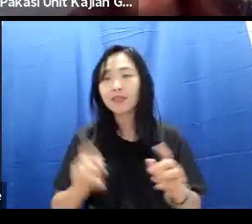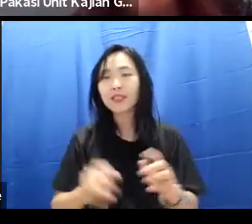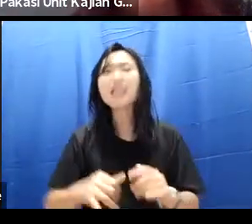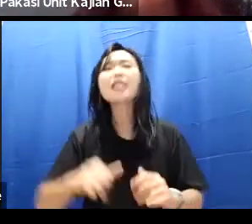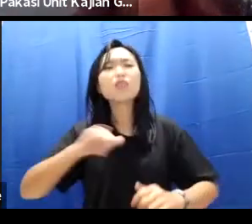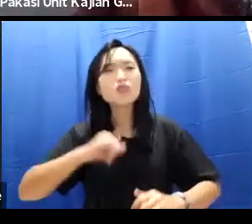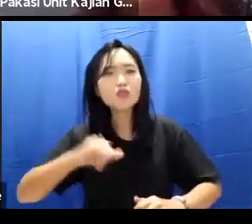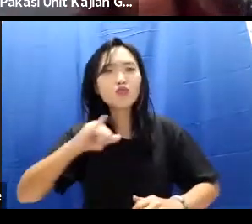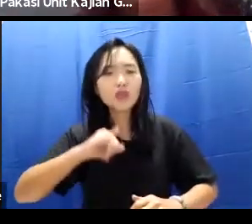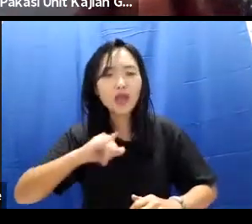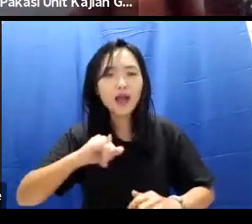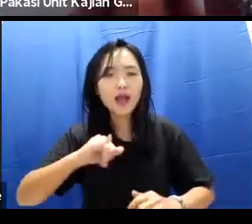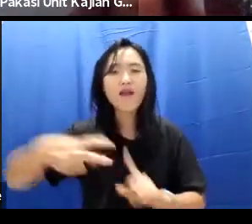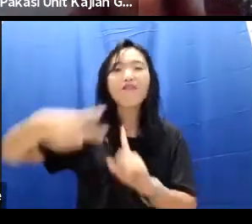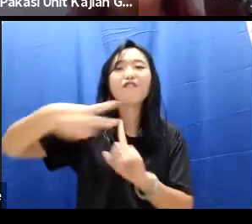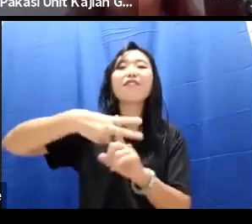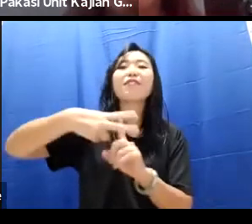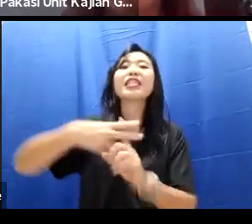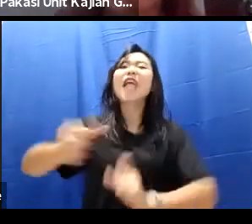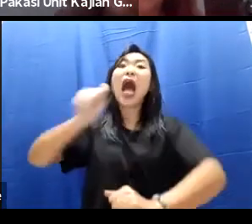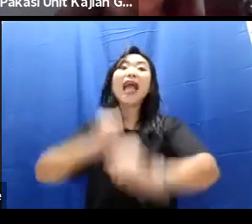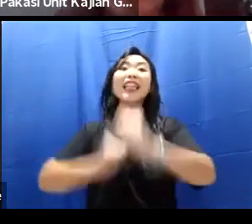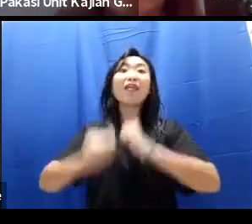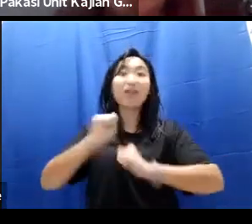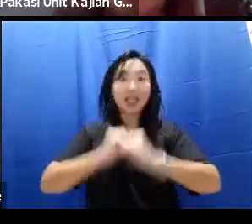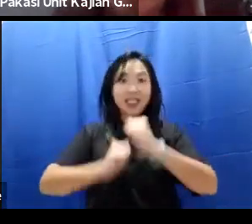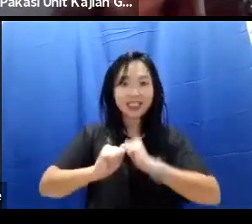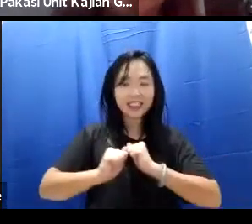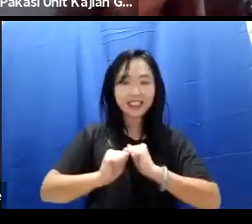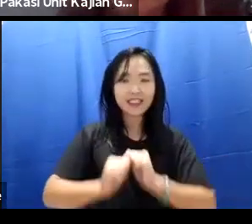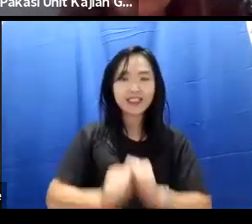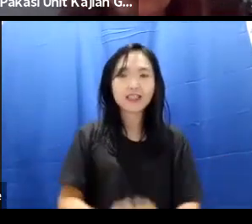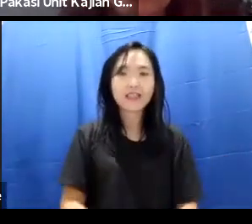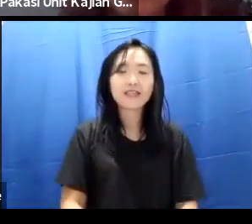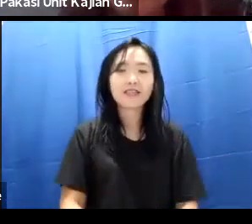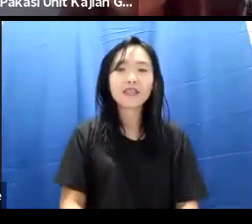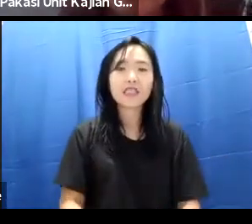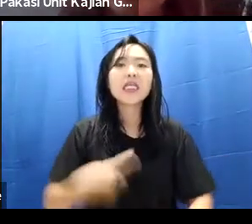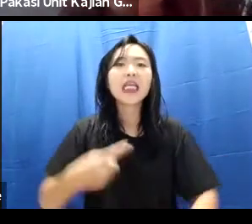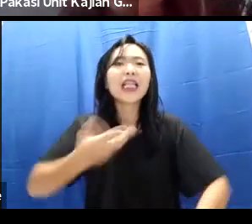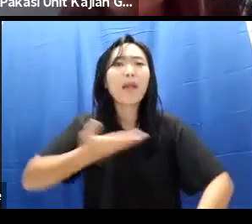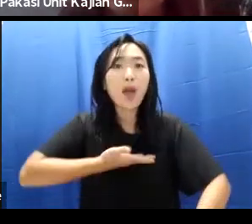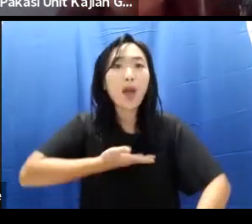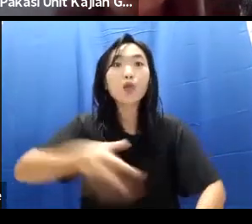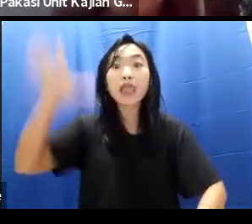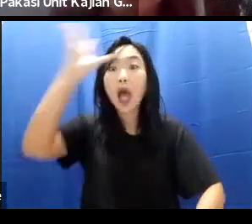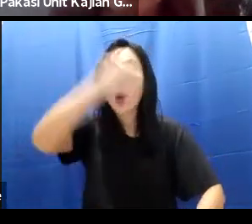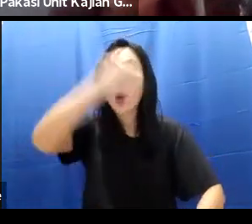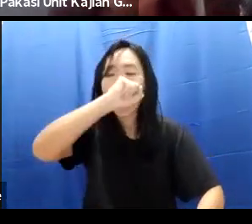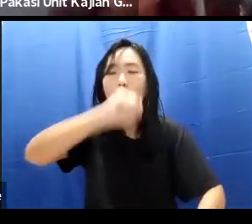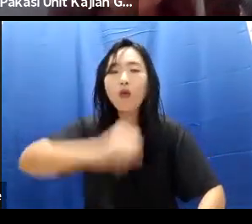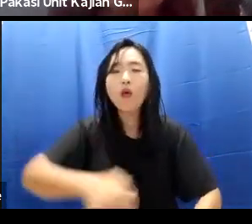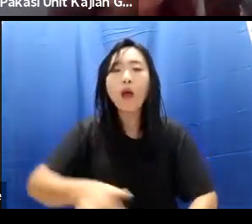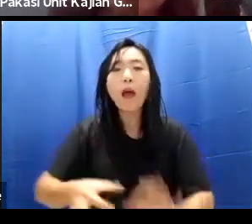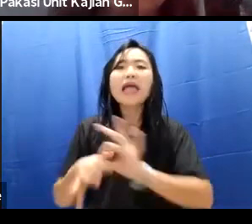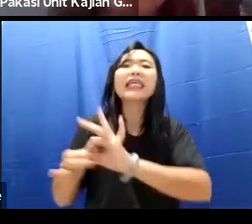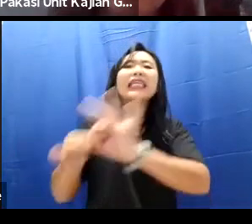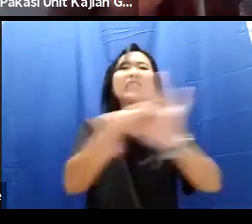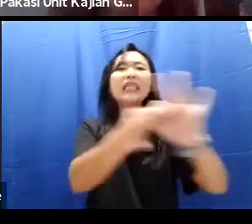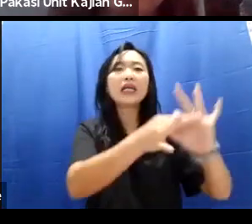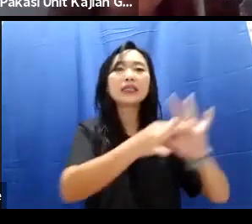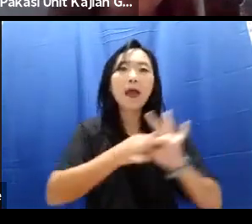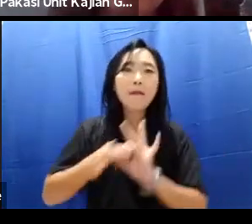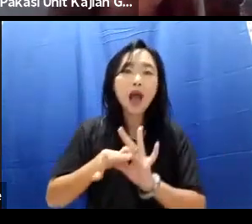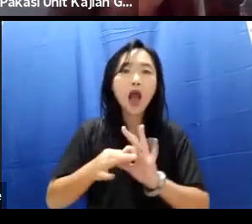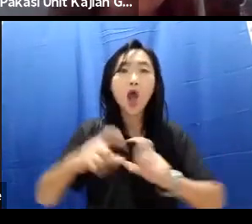scholars gitu. Tetapi kita ingin mencari sebenarnya seberapa kuat gitu ya, seberapa intensif komunikasi itu dan di